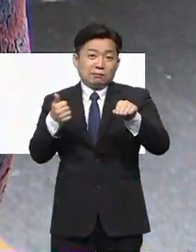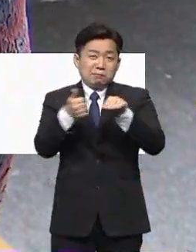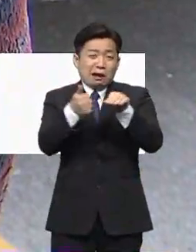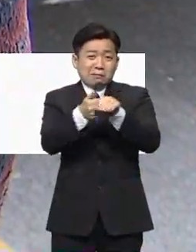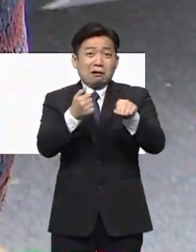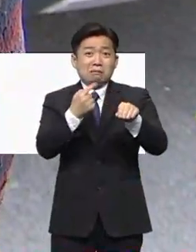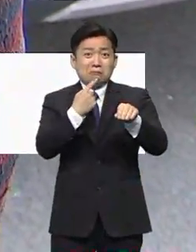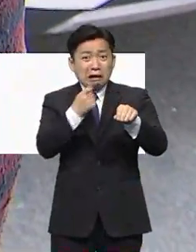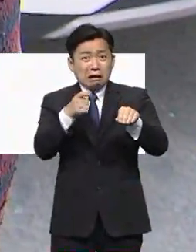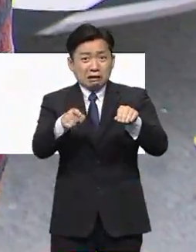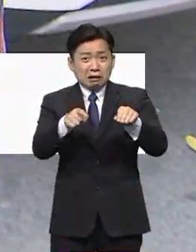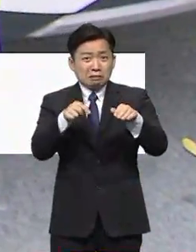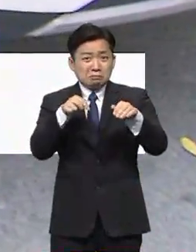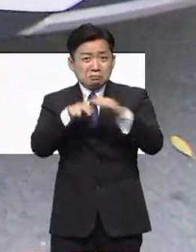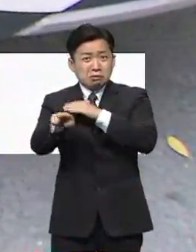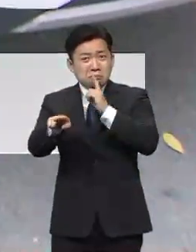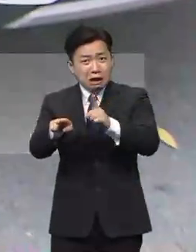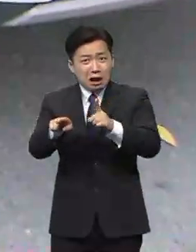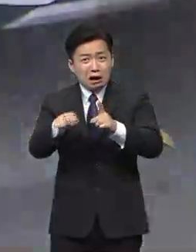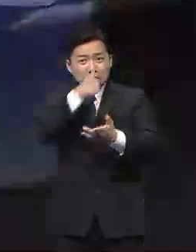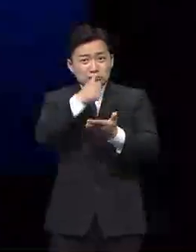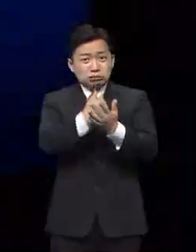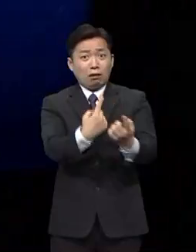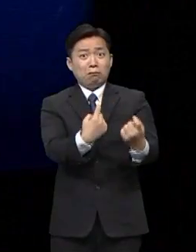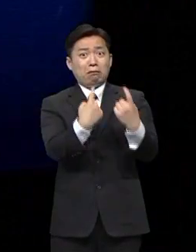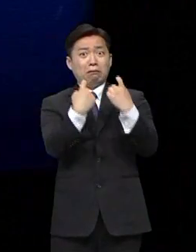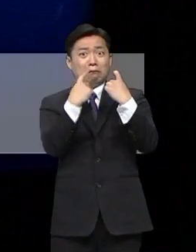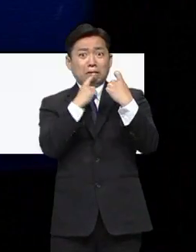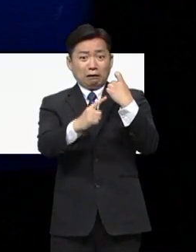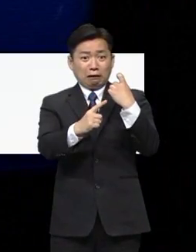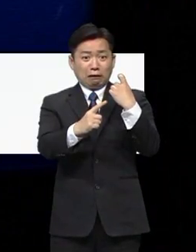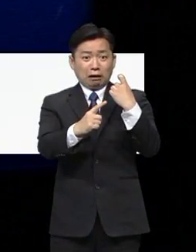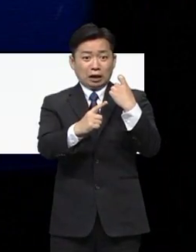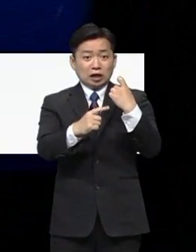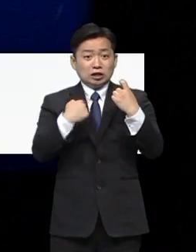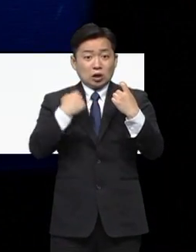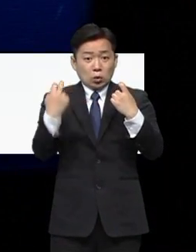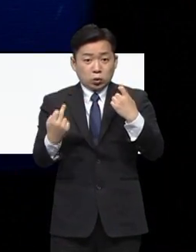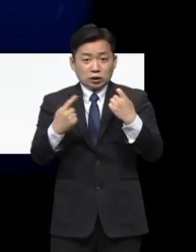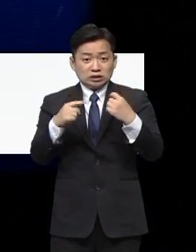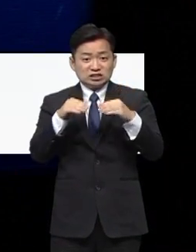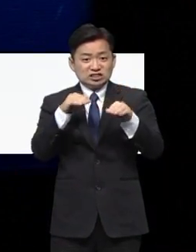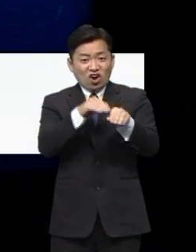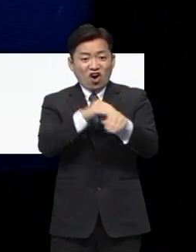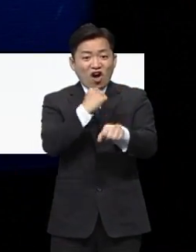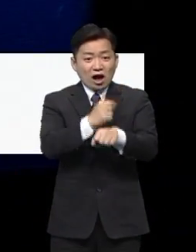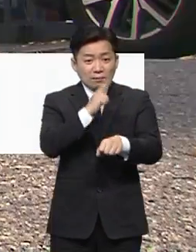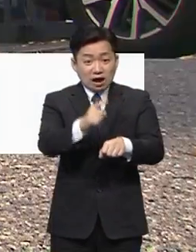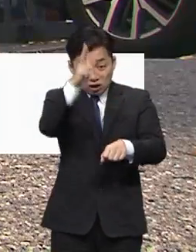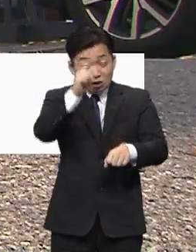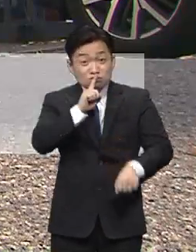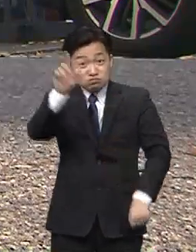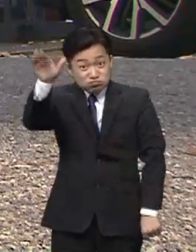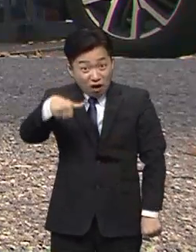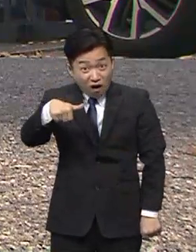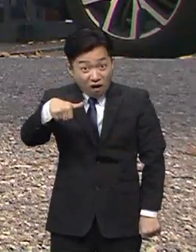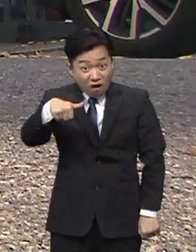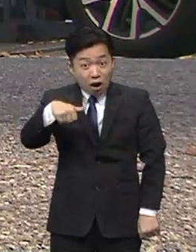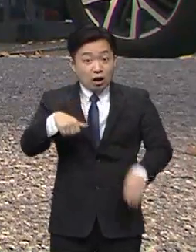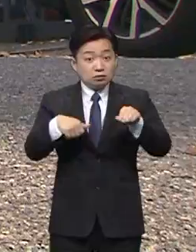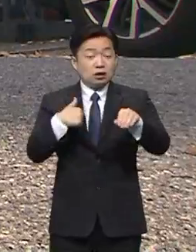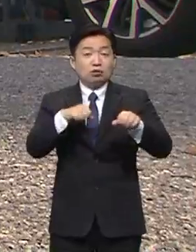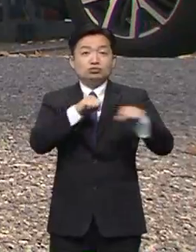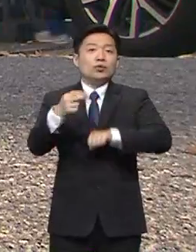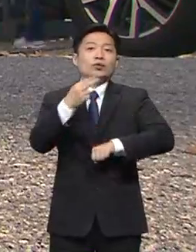치려했다며 음주 뺑소니범으로 몰아갑니다. 저 동생이랑 지금 치려고 했다니까요. 내가 그럴까요? 차를 움직이지